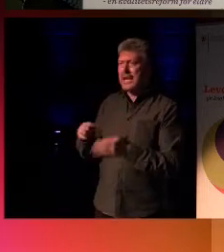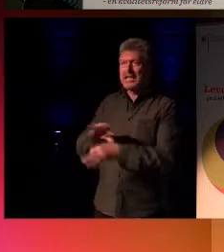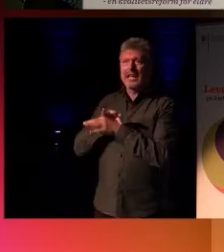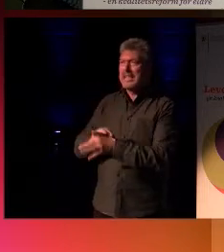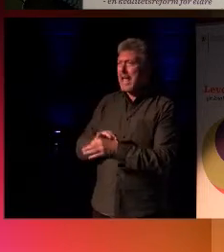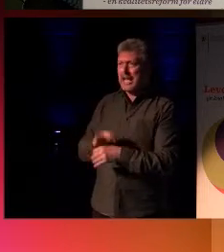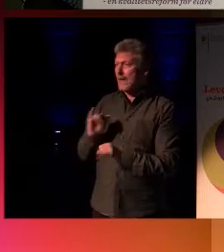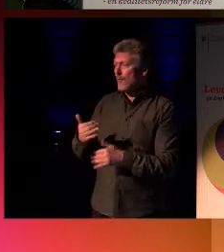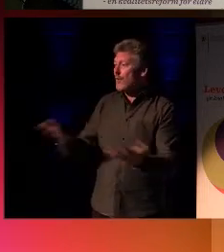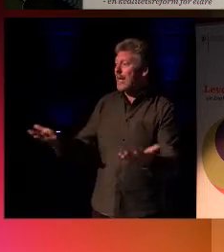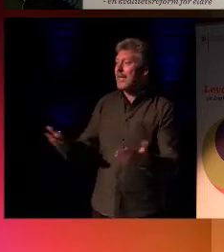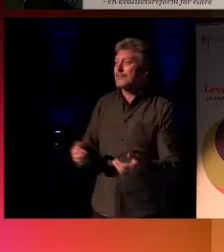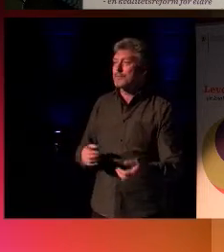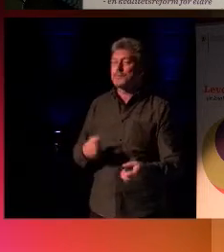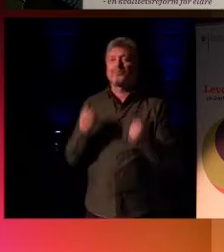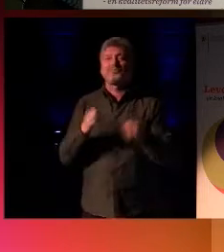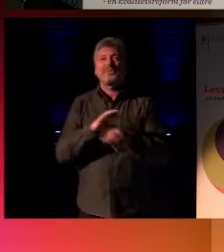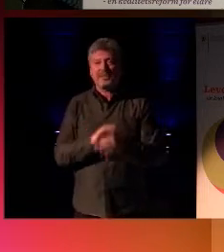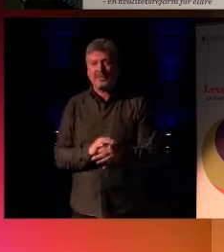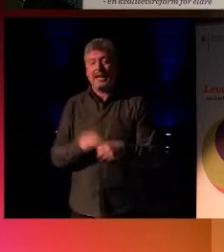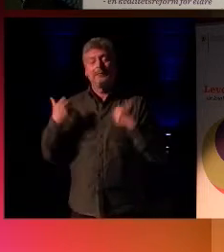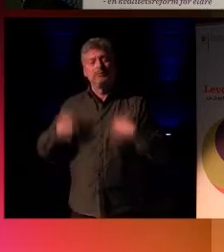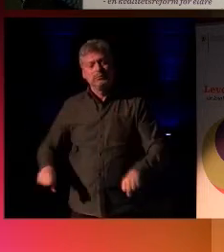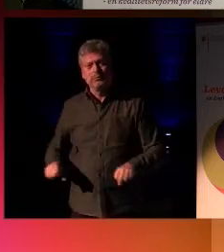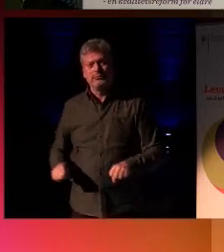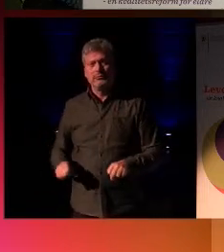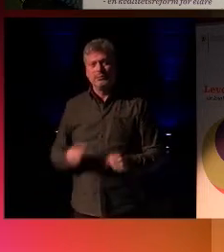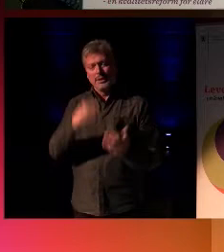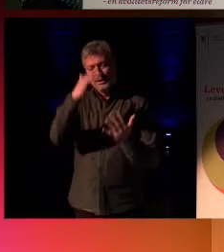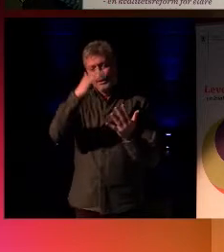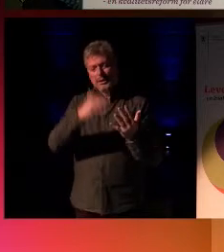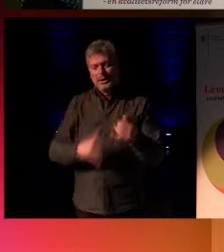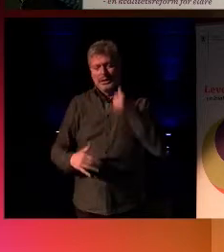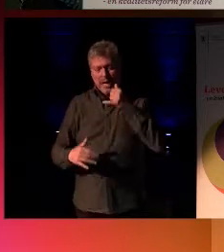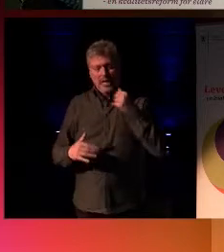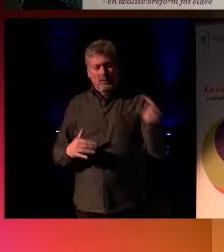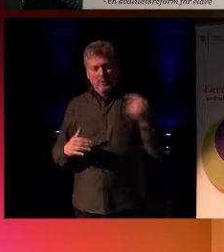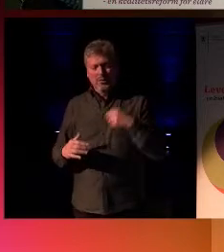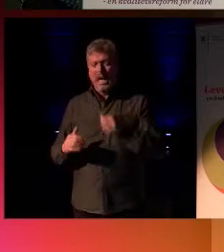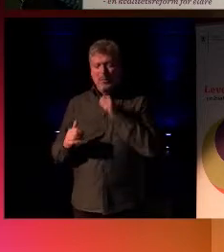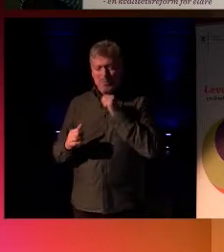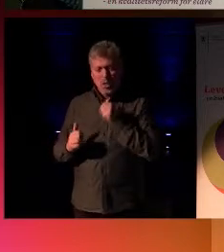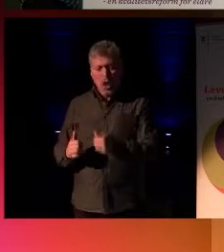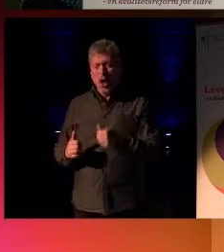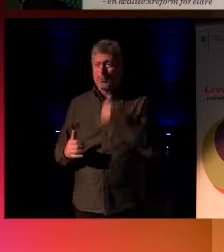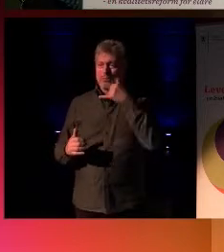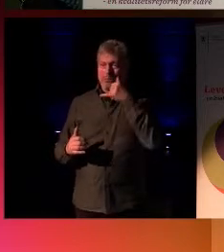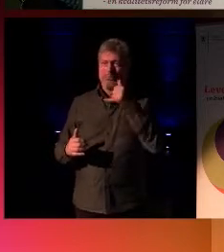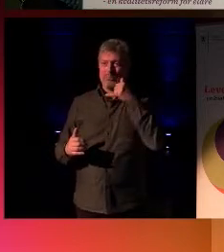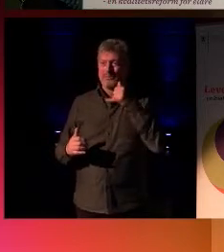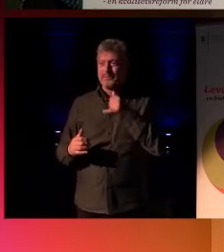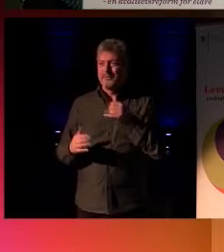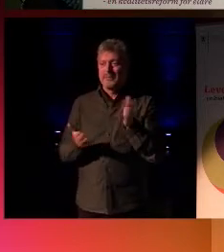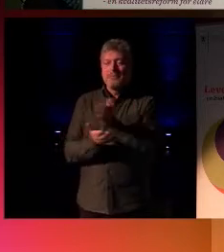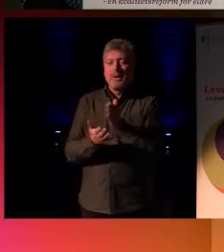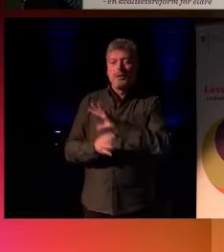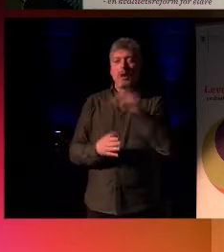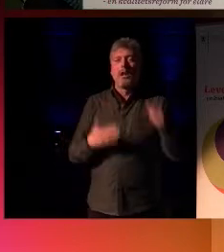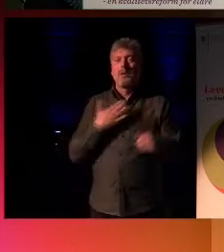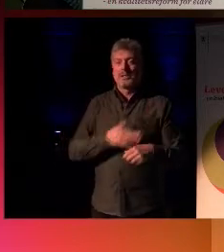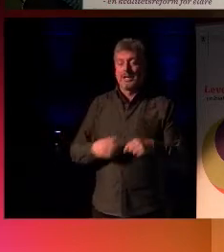kontor. Fastlegen ble lei av å se lista over alle telefoner som måtte tas mellom pasientene på kontoret.